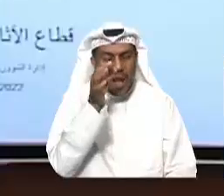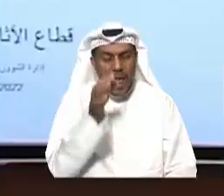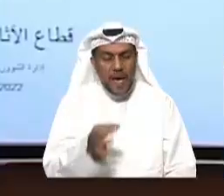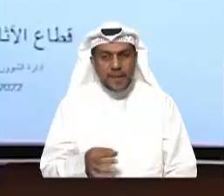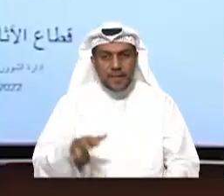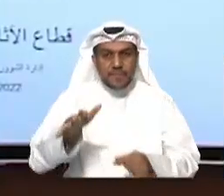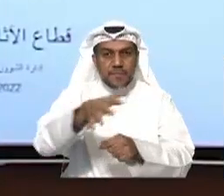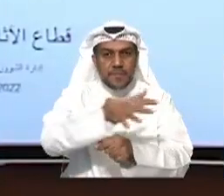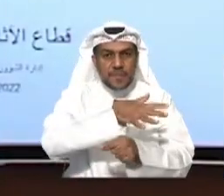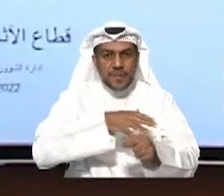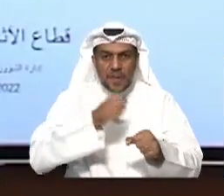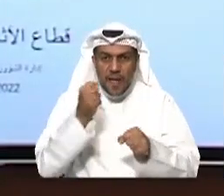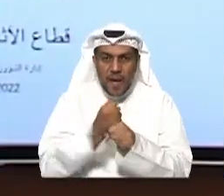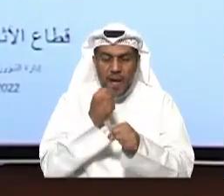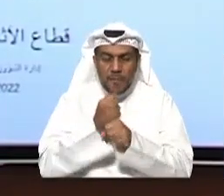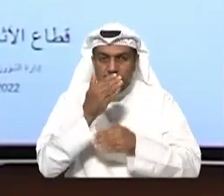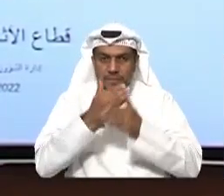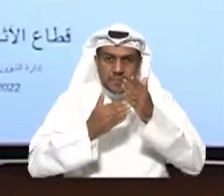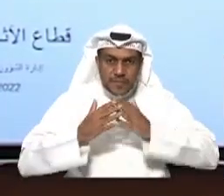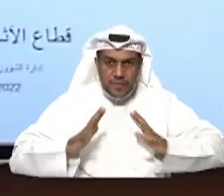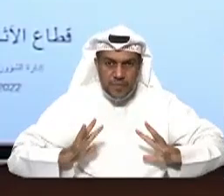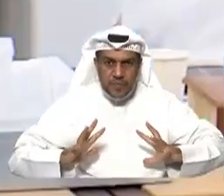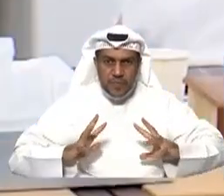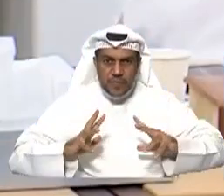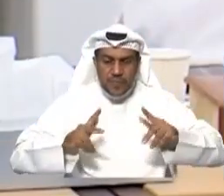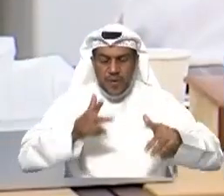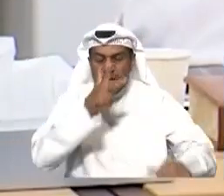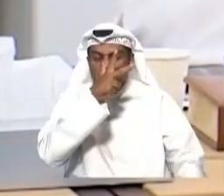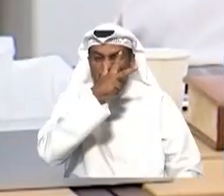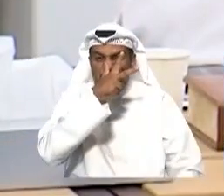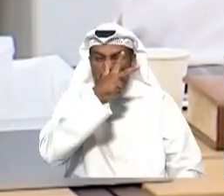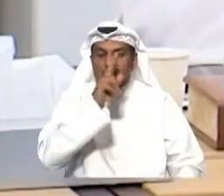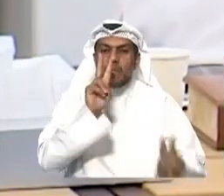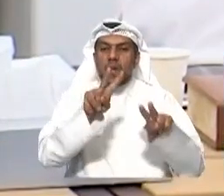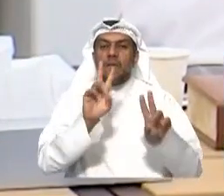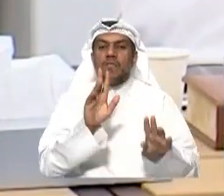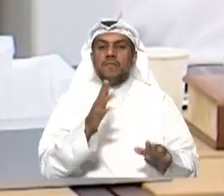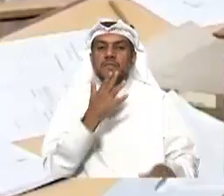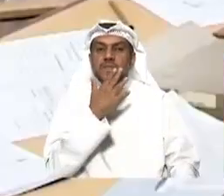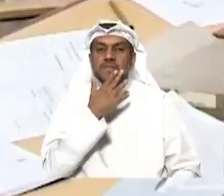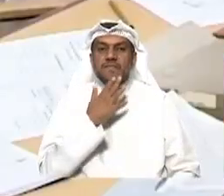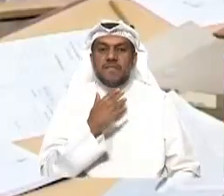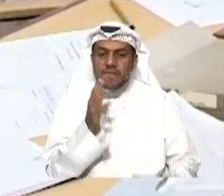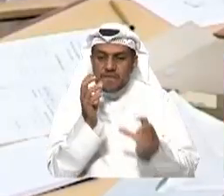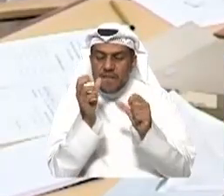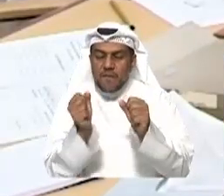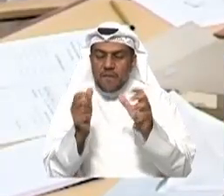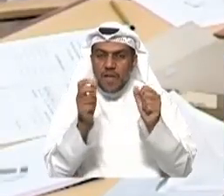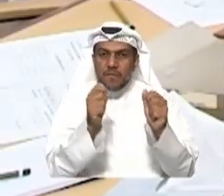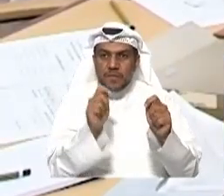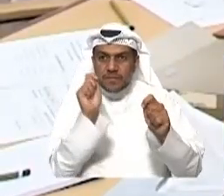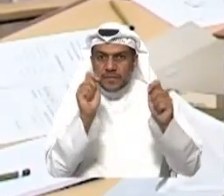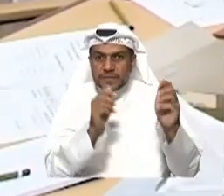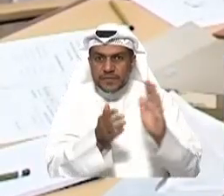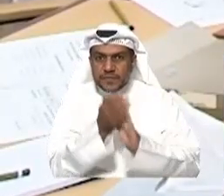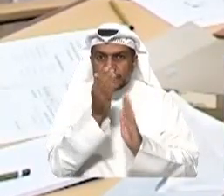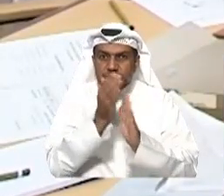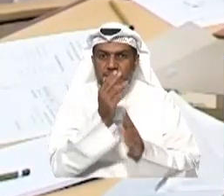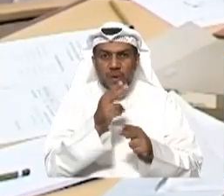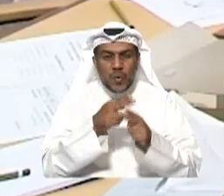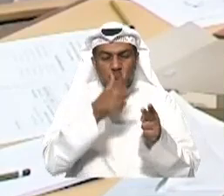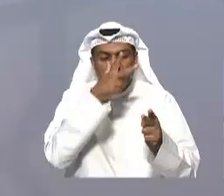فيلك والحفاظ على روح التراث العمرانيه القديم الذي يحمل الطبع التاريخي للمناطق